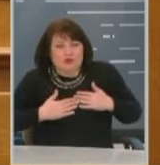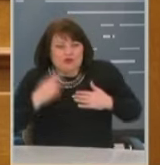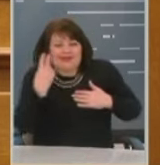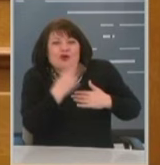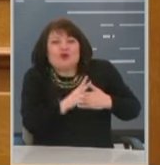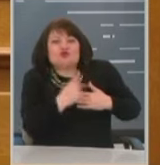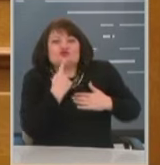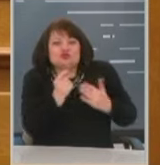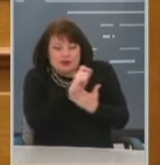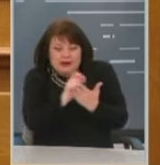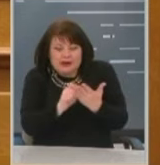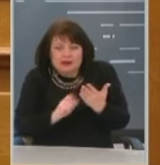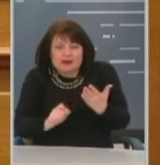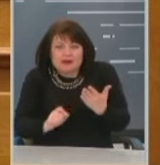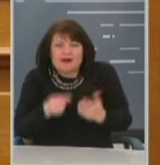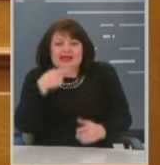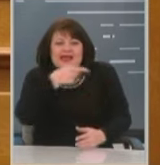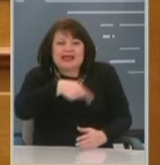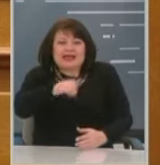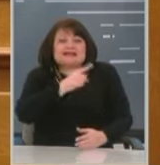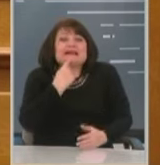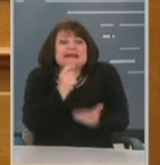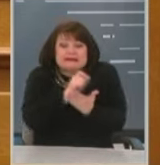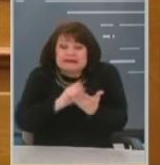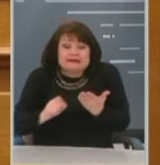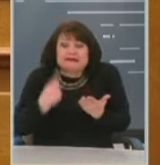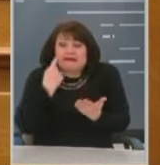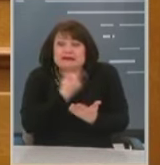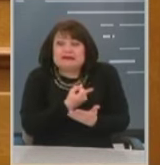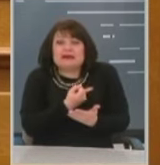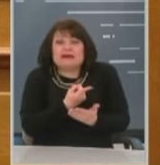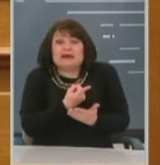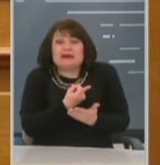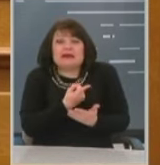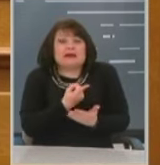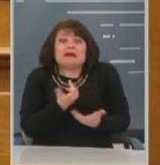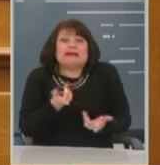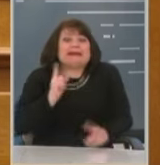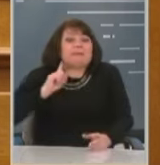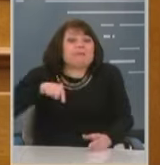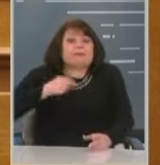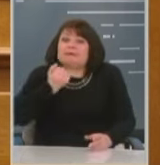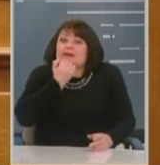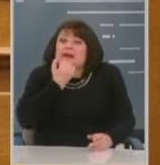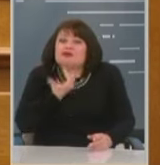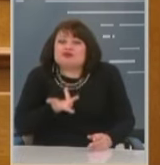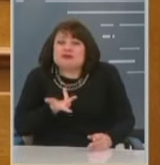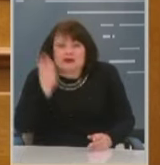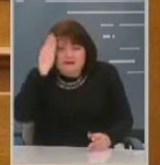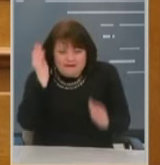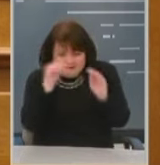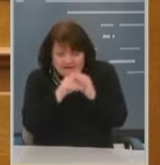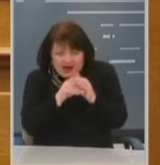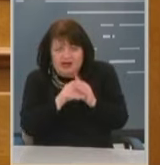δικό σας. Εσείς θέλω να διαβάσετε τι λέτε. Για το ποια είναι τα επιλήψιμα. Έχετε κεφάλαιο εδώ για